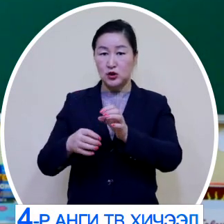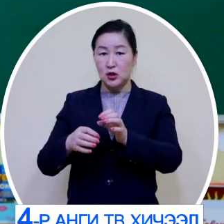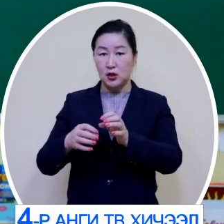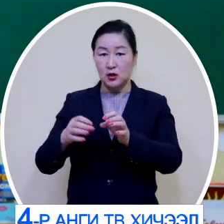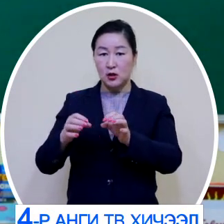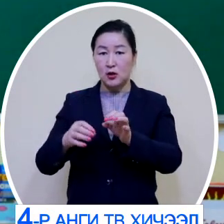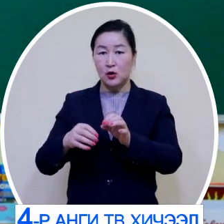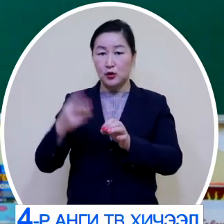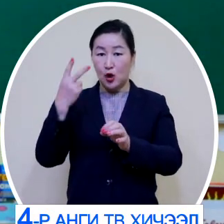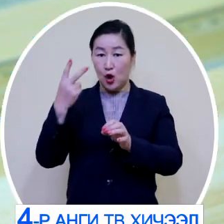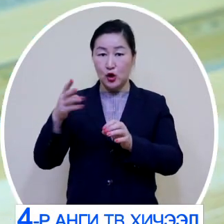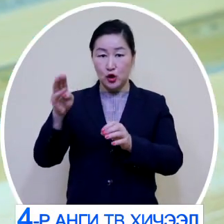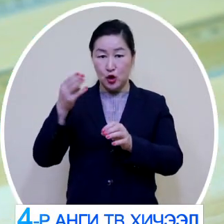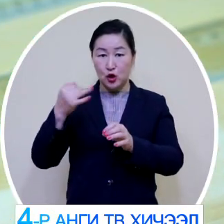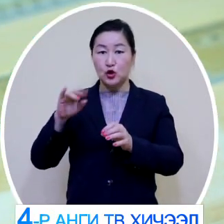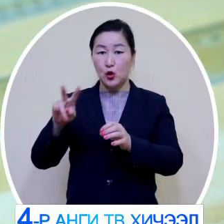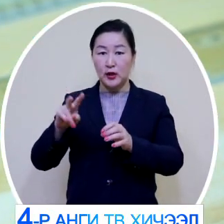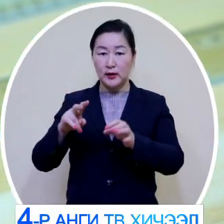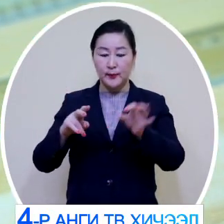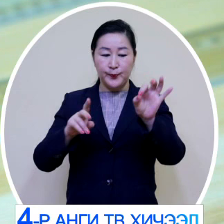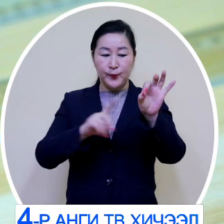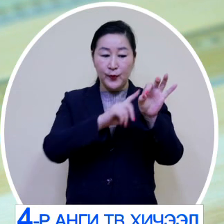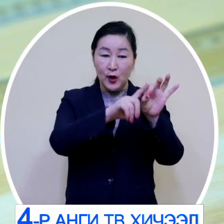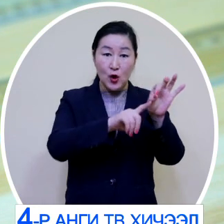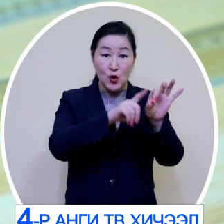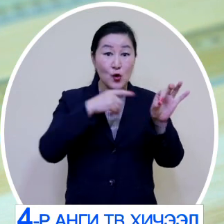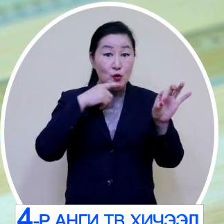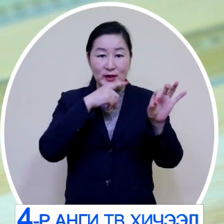дээр анхаарлаасаа хандуулна шүү. За, хараарай.